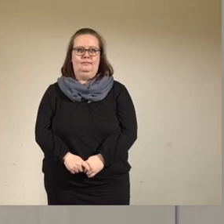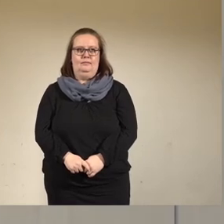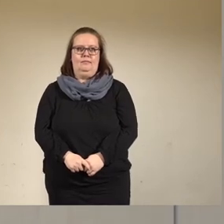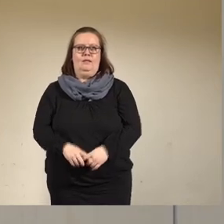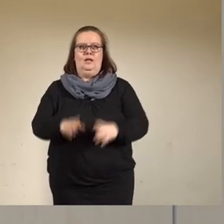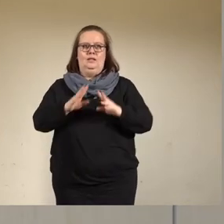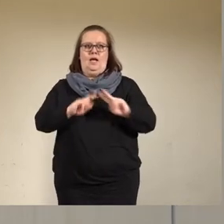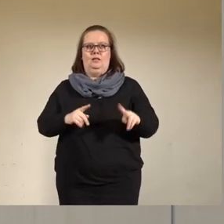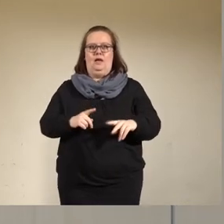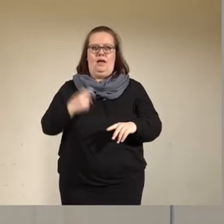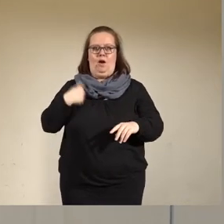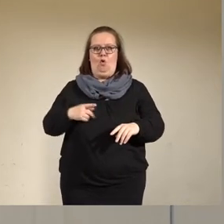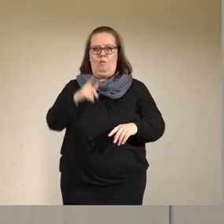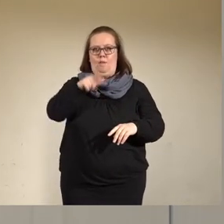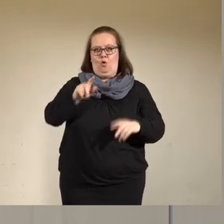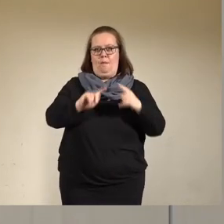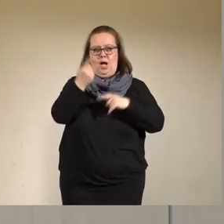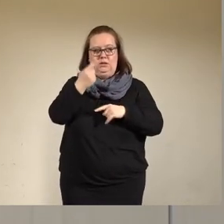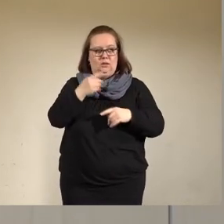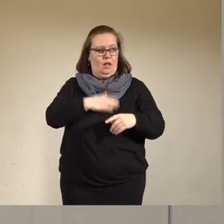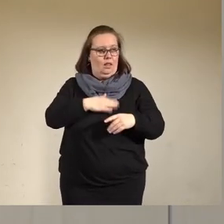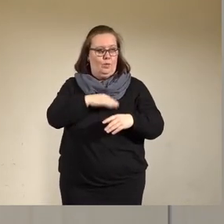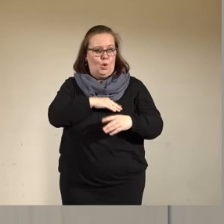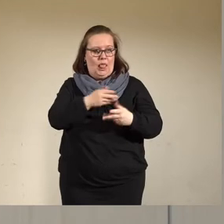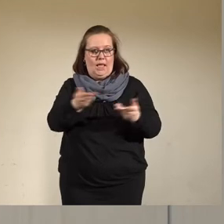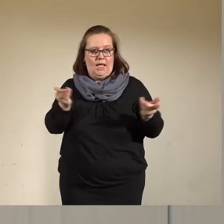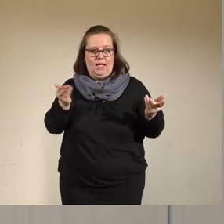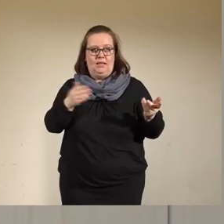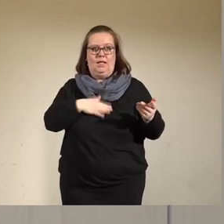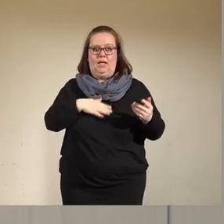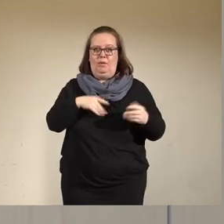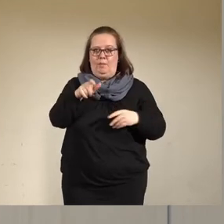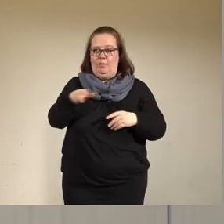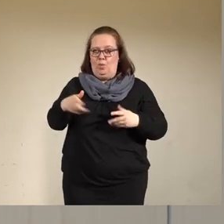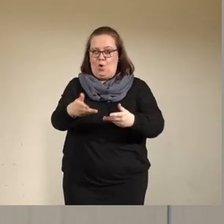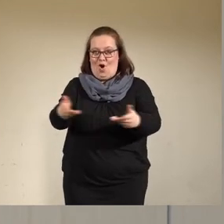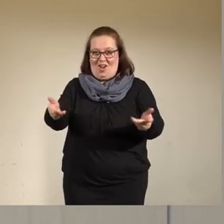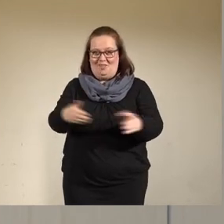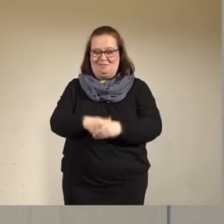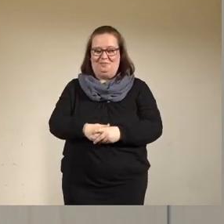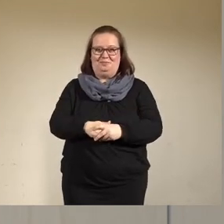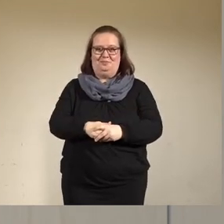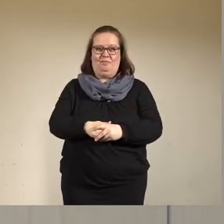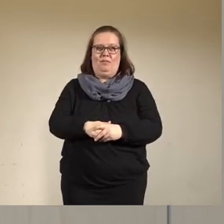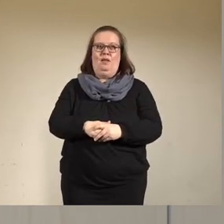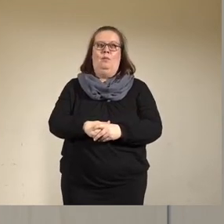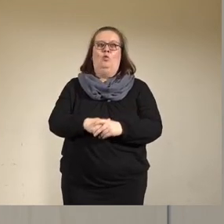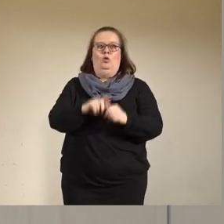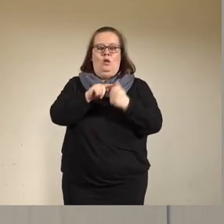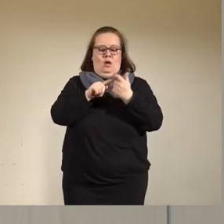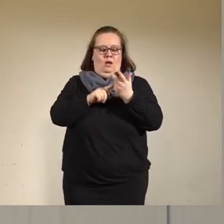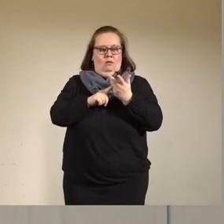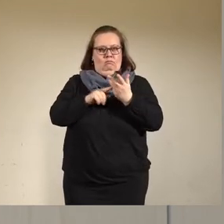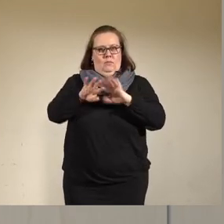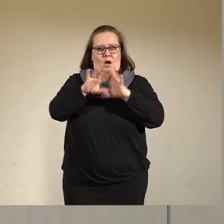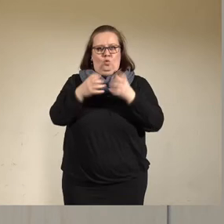Sehr geehrter Herr Oberbürgermeister, verehrte Kolleginnen und Kollegen, liebe Mitbürgerinnen und Mitbürger. Lassen Sie mich auf einige Aspekte